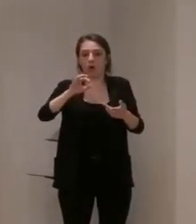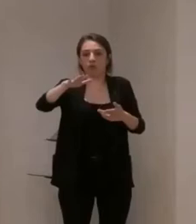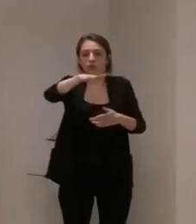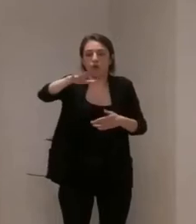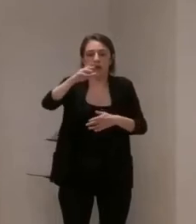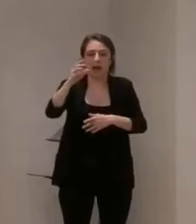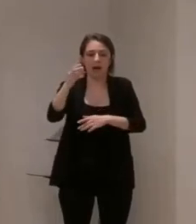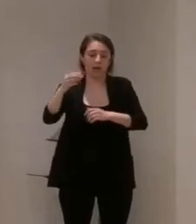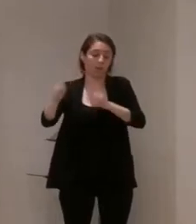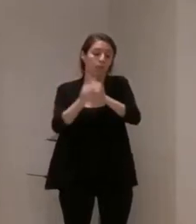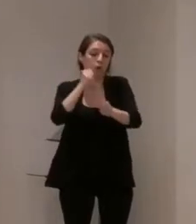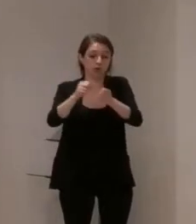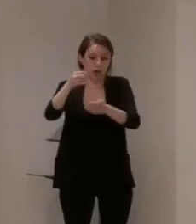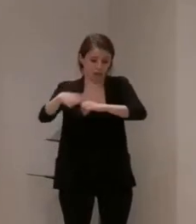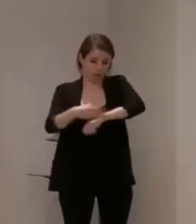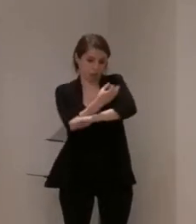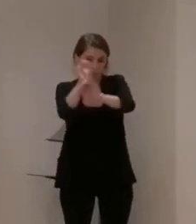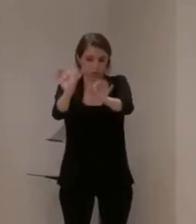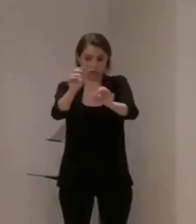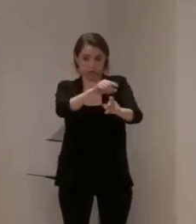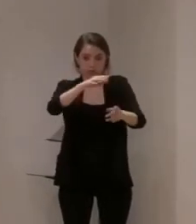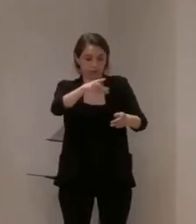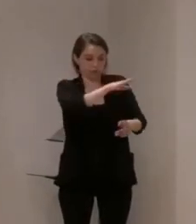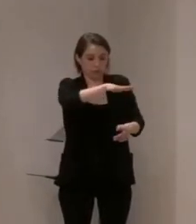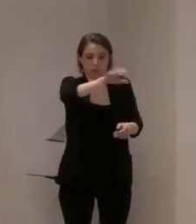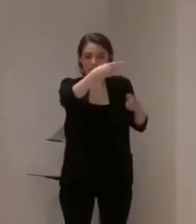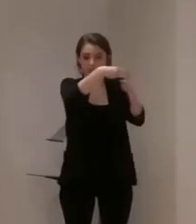molts espais que és... Què en fem?